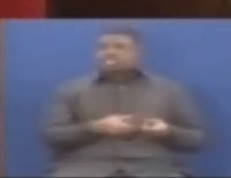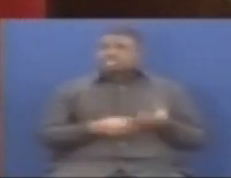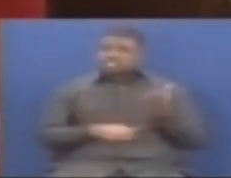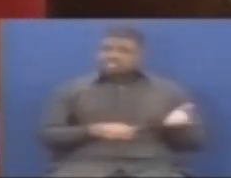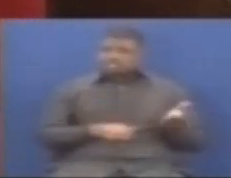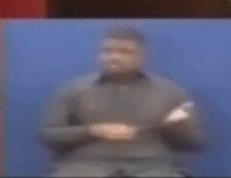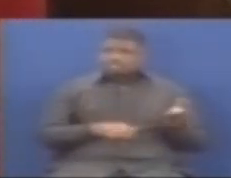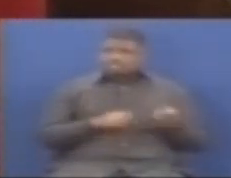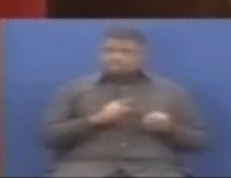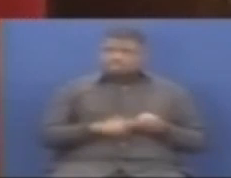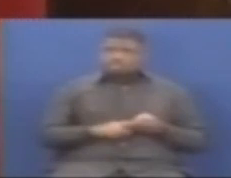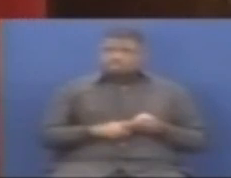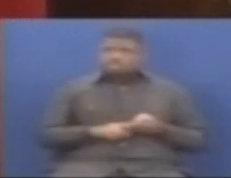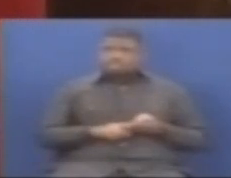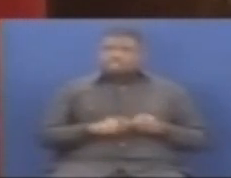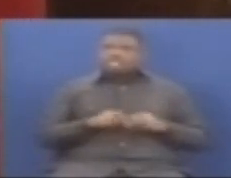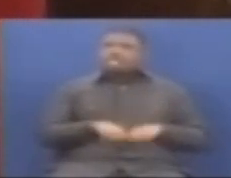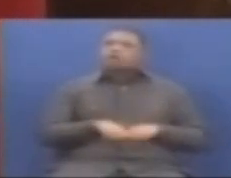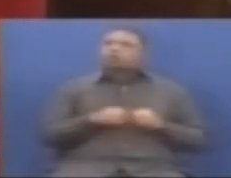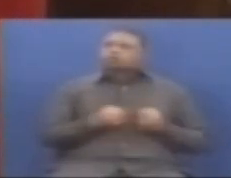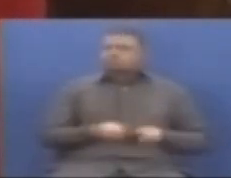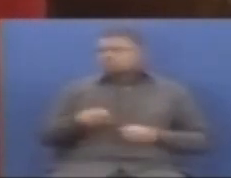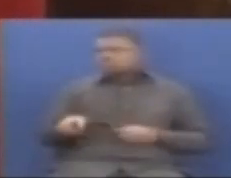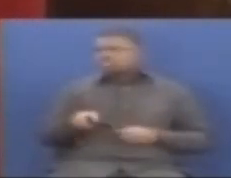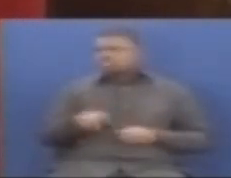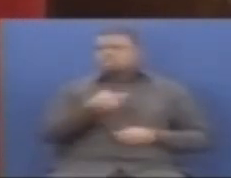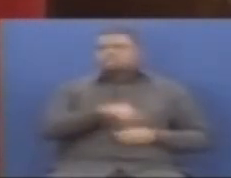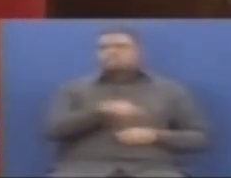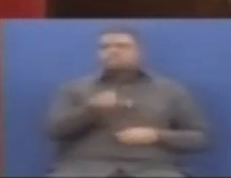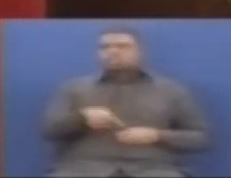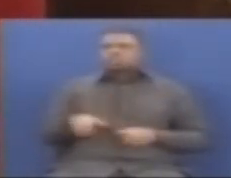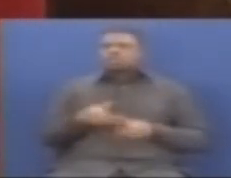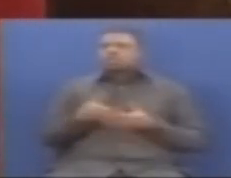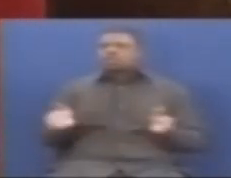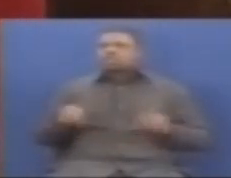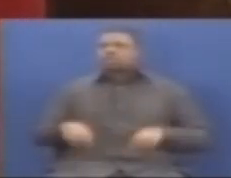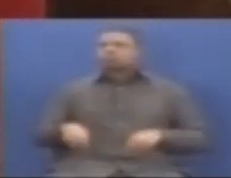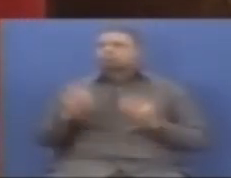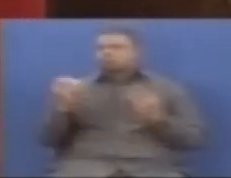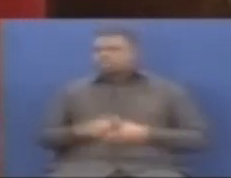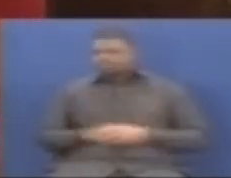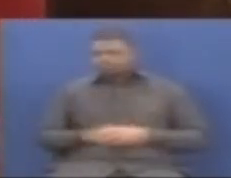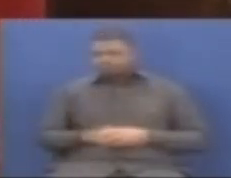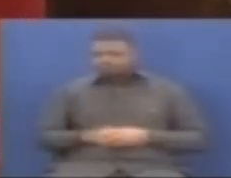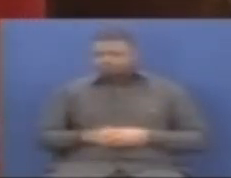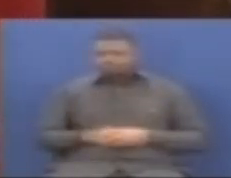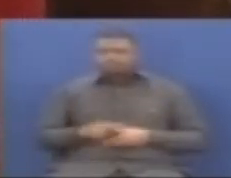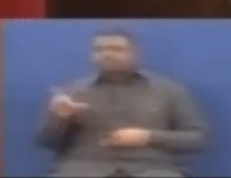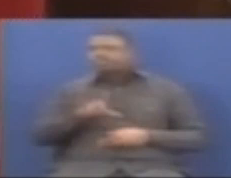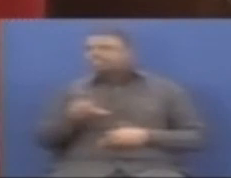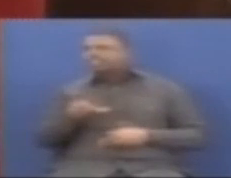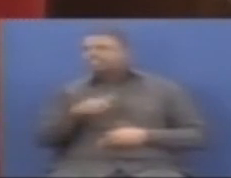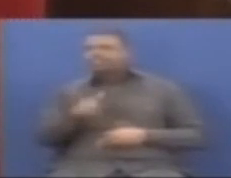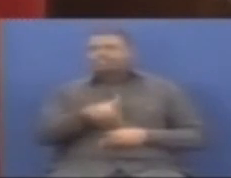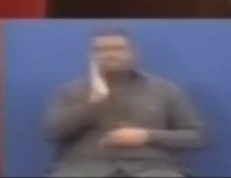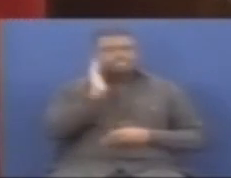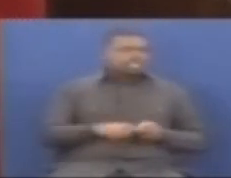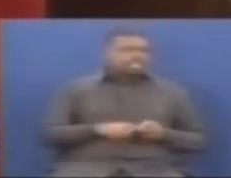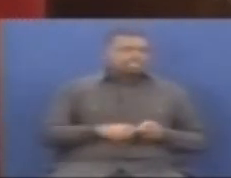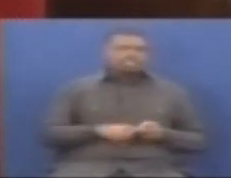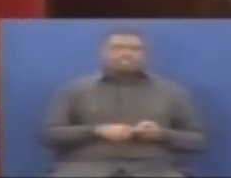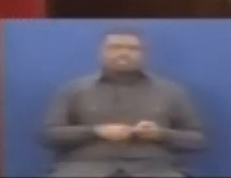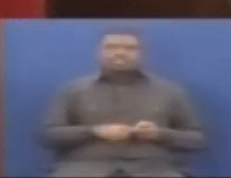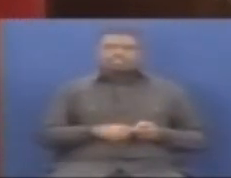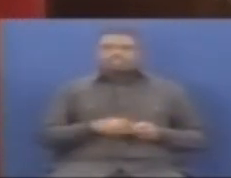Mheshimiwa Naibu Waziri wa Viwanda na Biashara, majibu. Asante sana Mheshimiwa